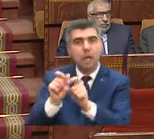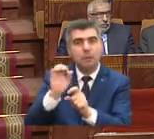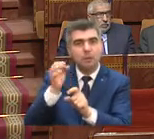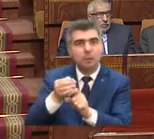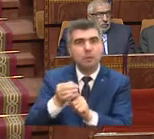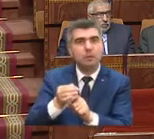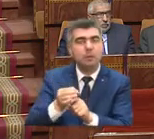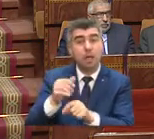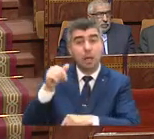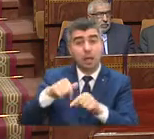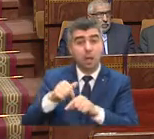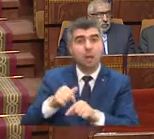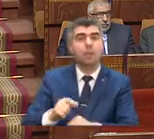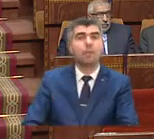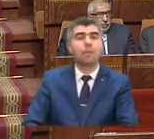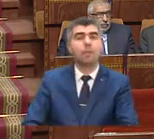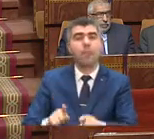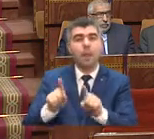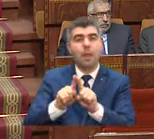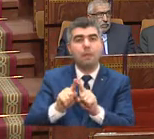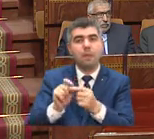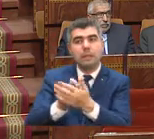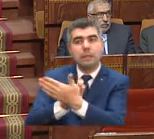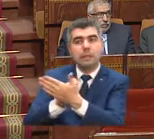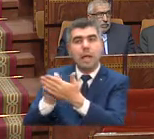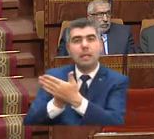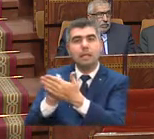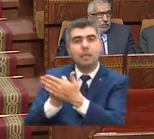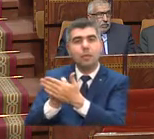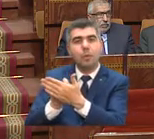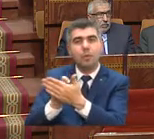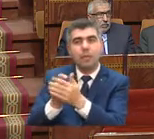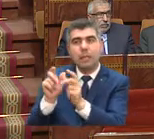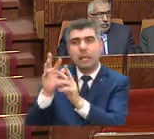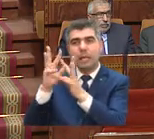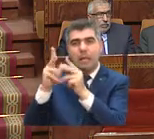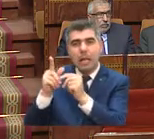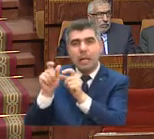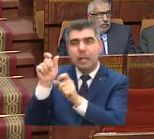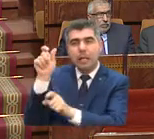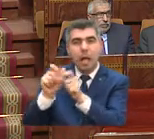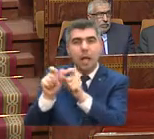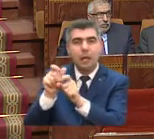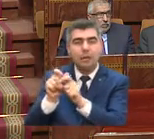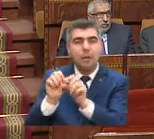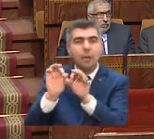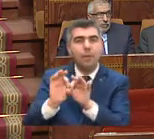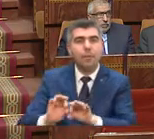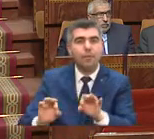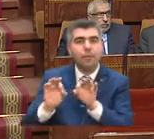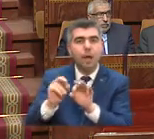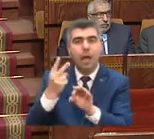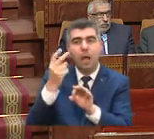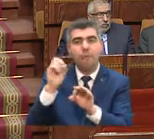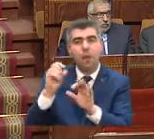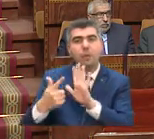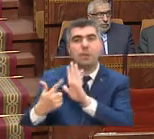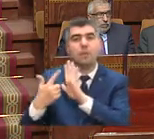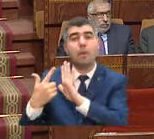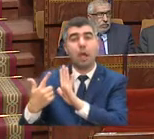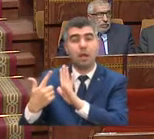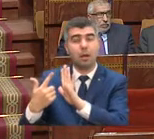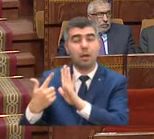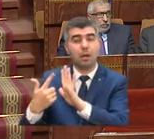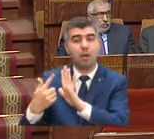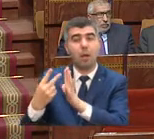اللي ما تحينش فيها الإحصاء من 2007، كاين مناطق اللي ما تحينش فيها الإحصاء من